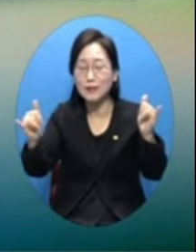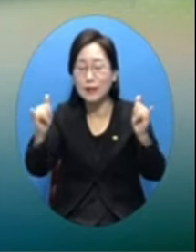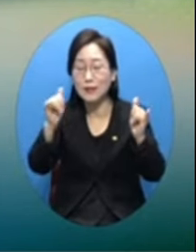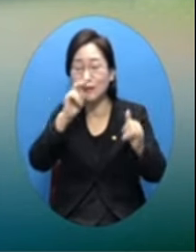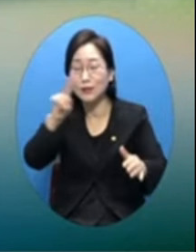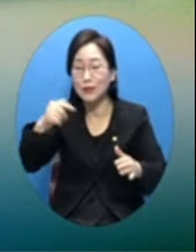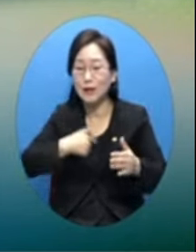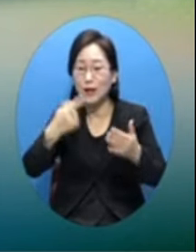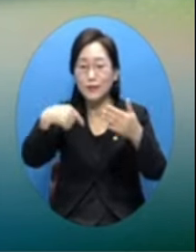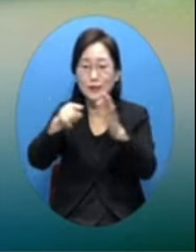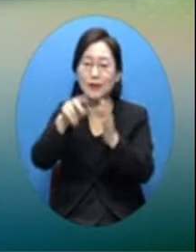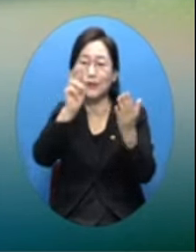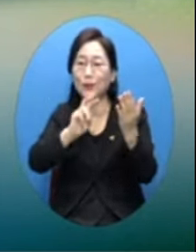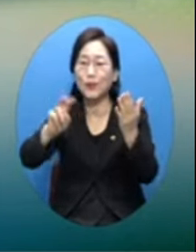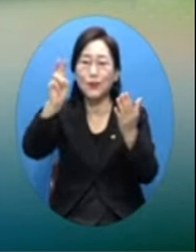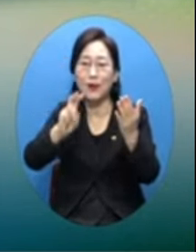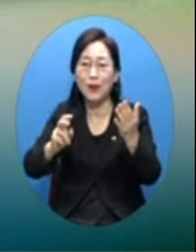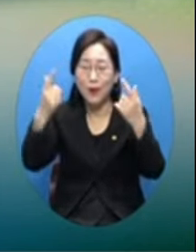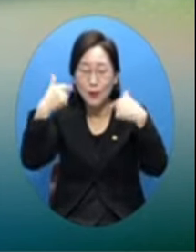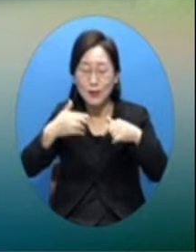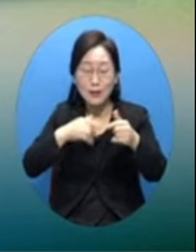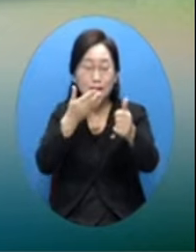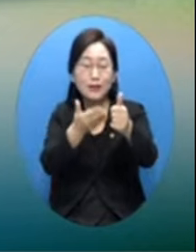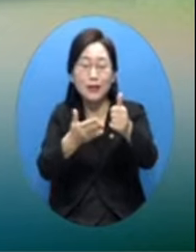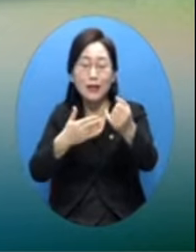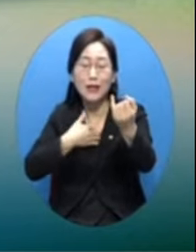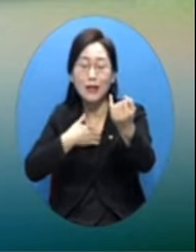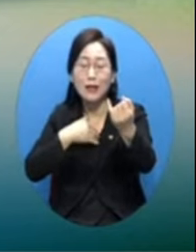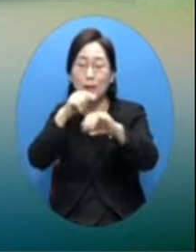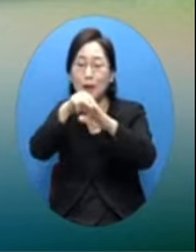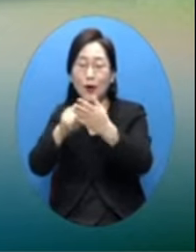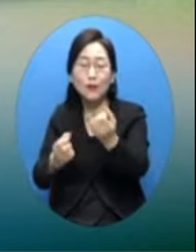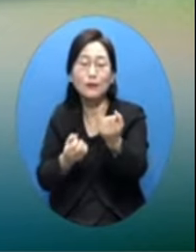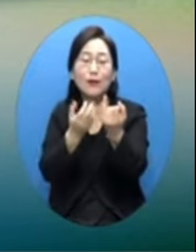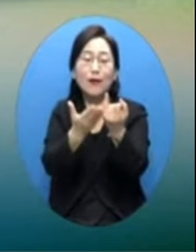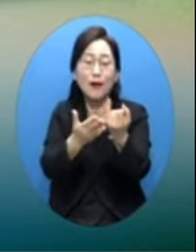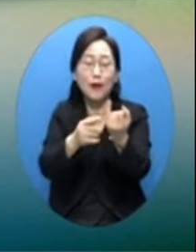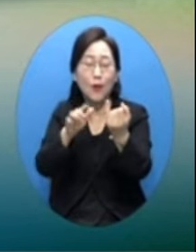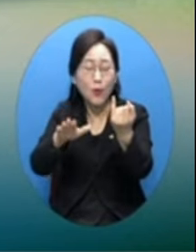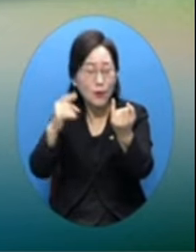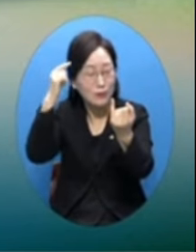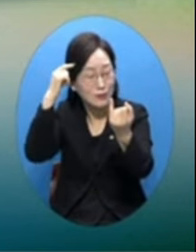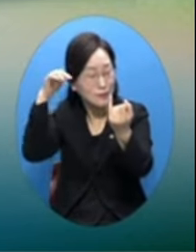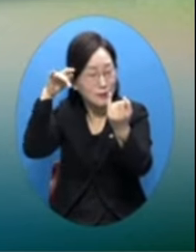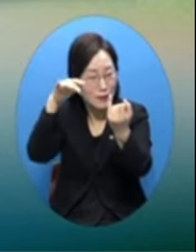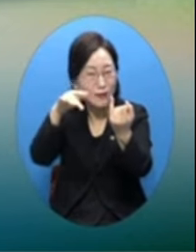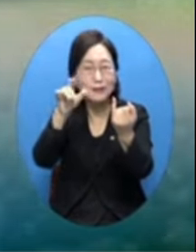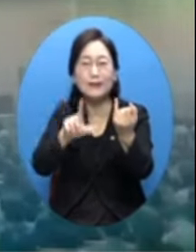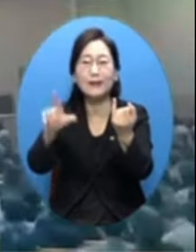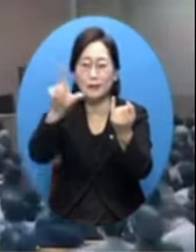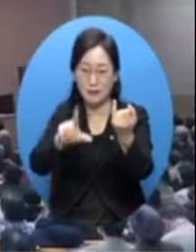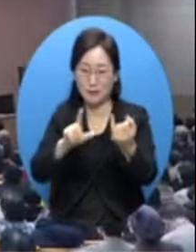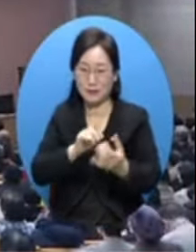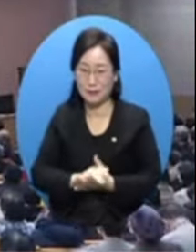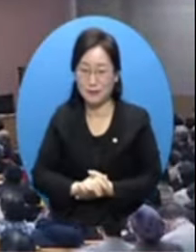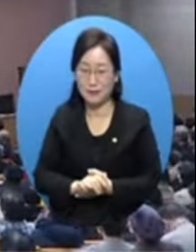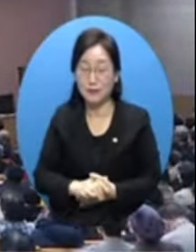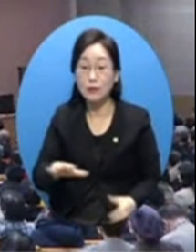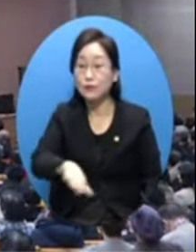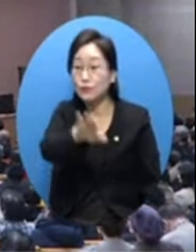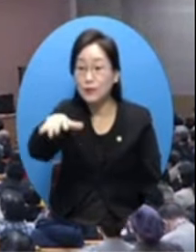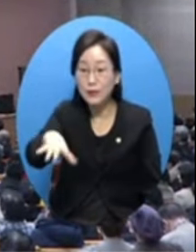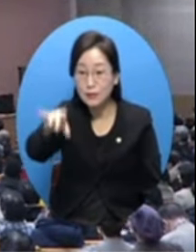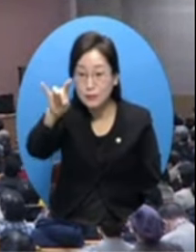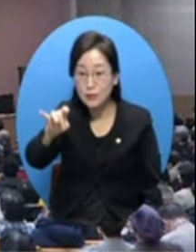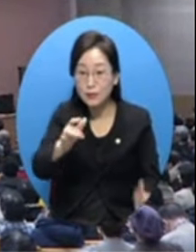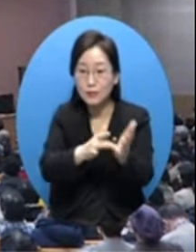날 위해 노래해 언제나 그대에게 내 마음 전할까 오늘도 그대만 생각하며 살다 정말 예수님을 처음